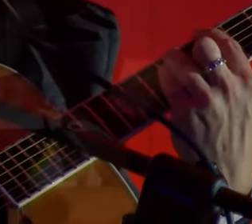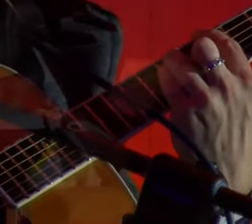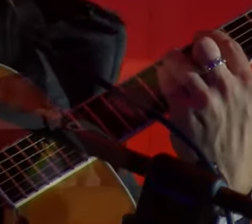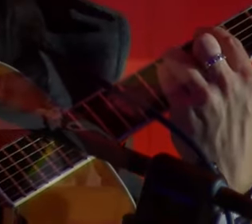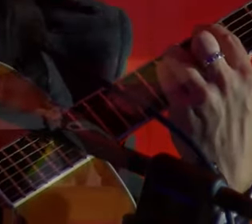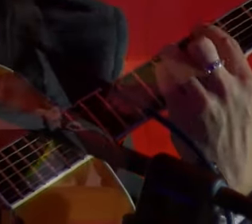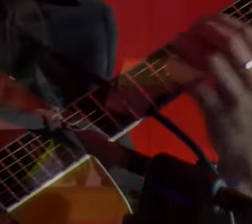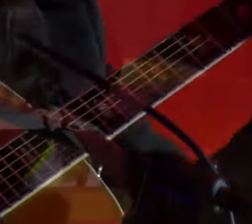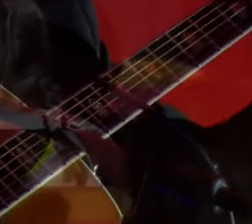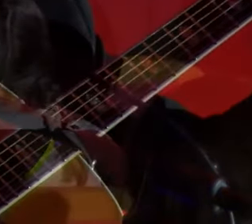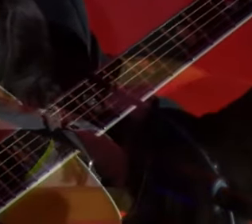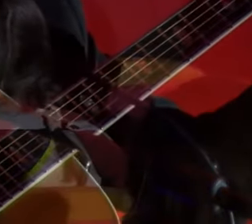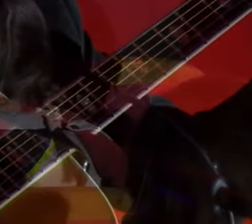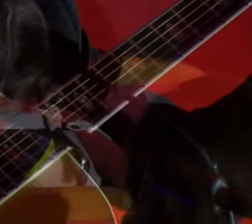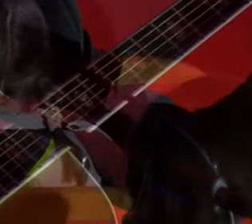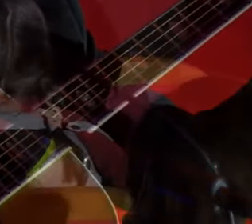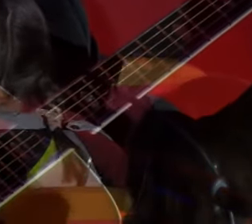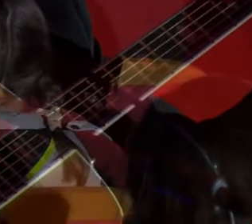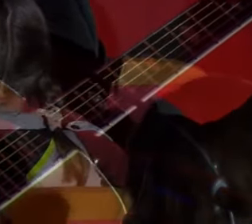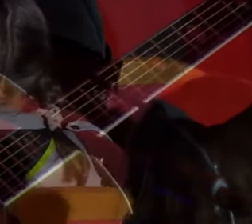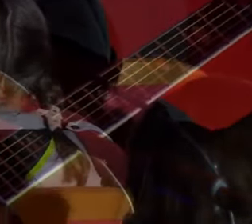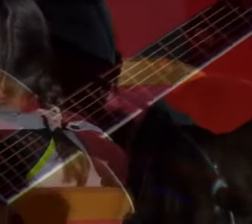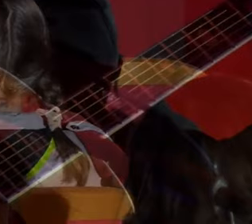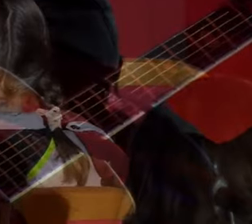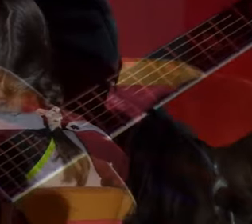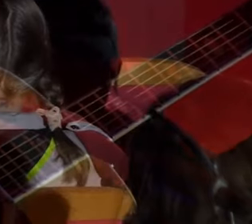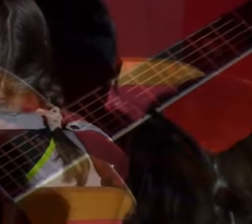Gdy do mnie zniżasz się,